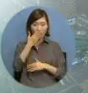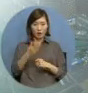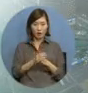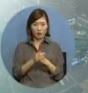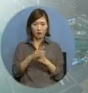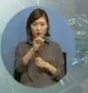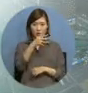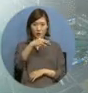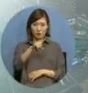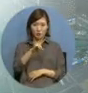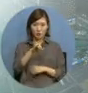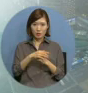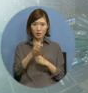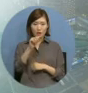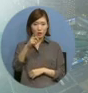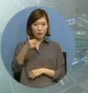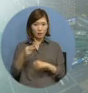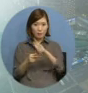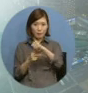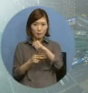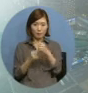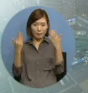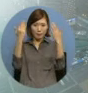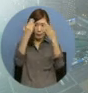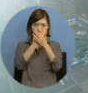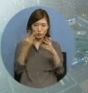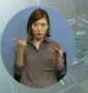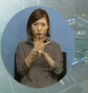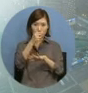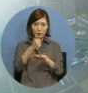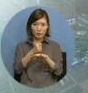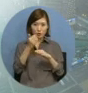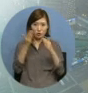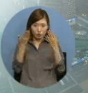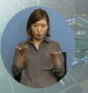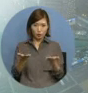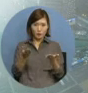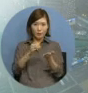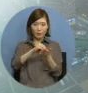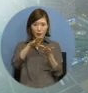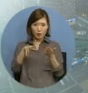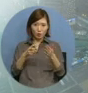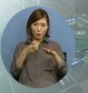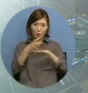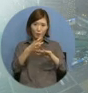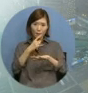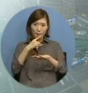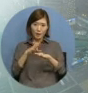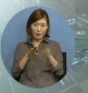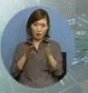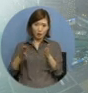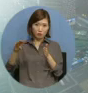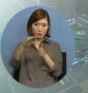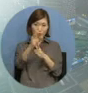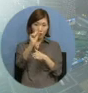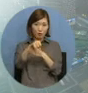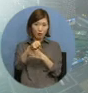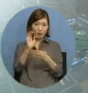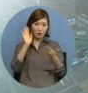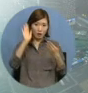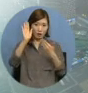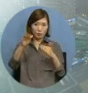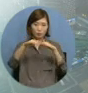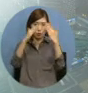양재역이나 한남대교 방면은 밤시간과 주말, 휴일을 제외하고 노선 버스만 좌회전이 허용되는 게